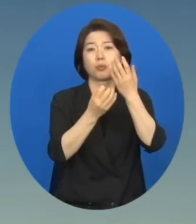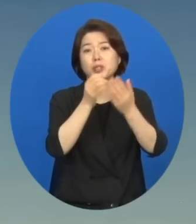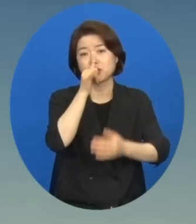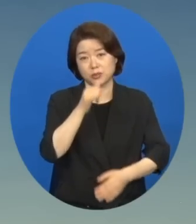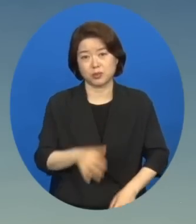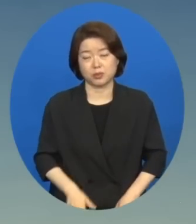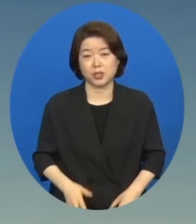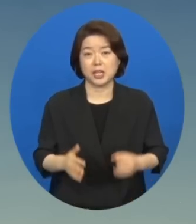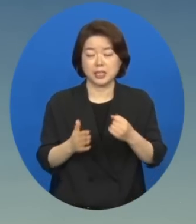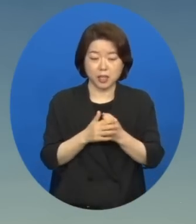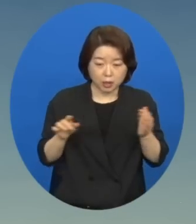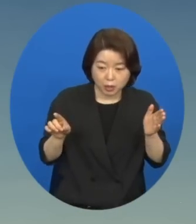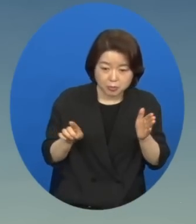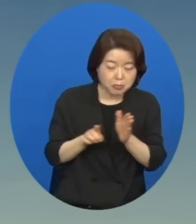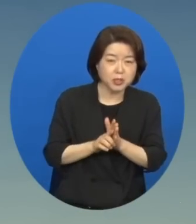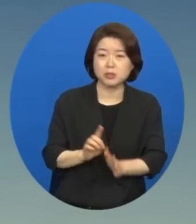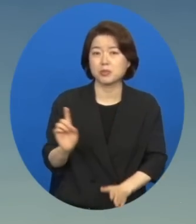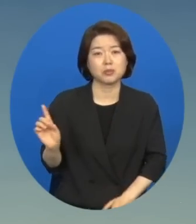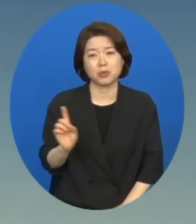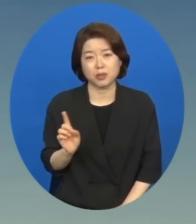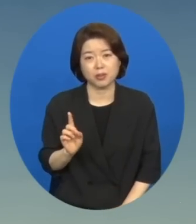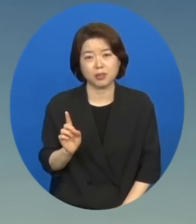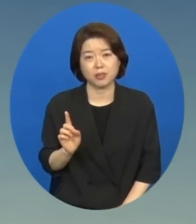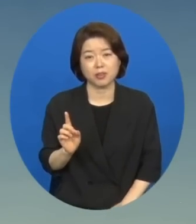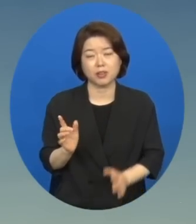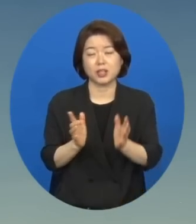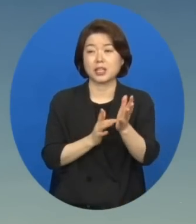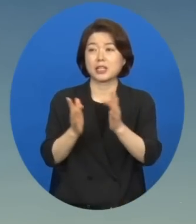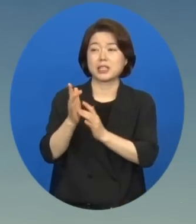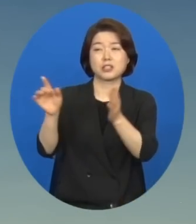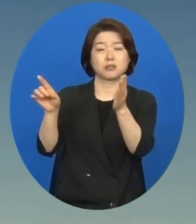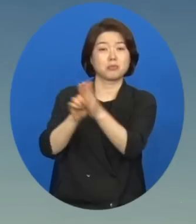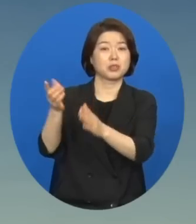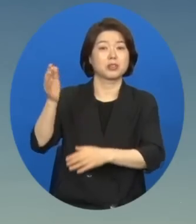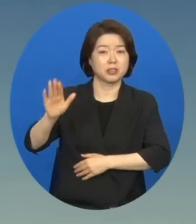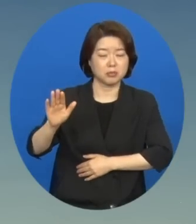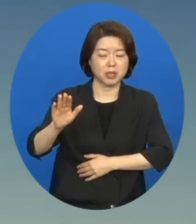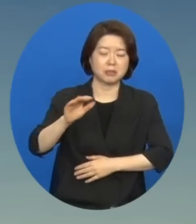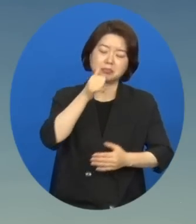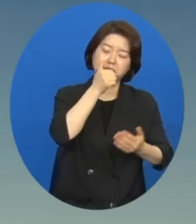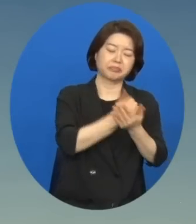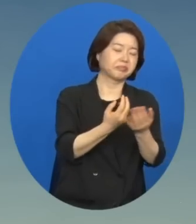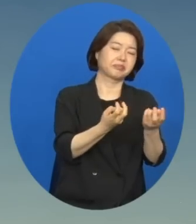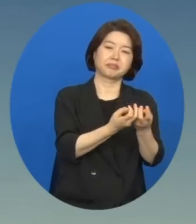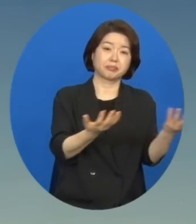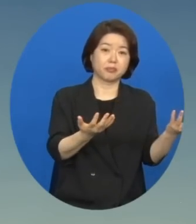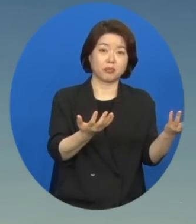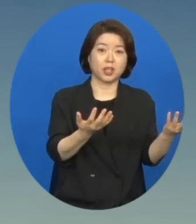그러니까 믿음이 어떤 믿음이냐? 예수님 믿어도 죄는 어쩔 수 없는 거야.